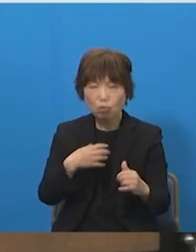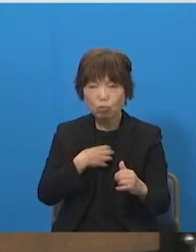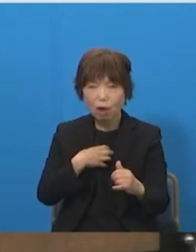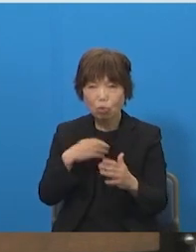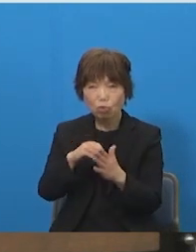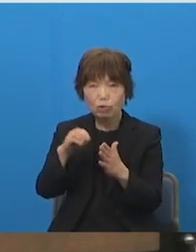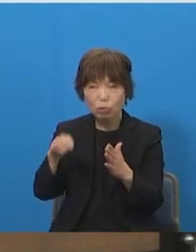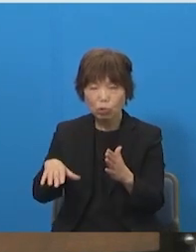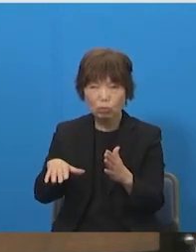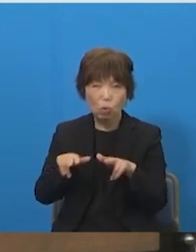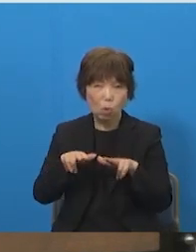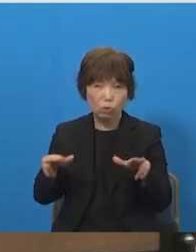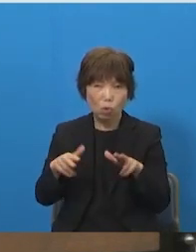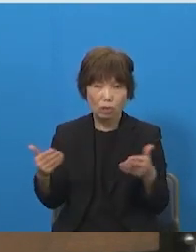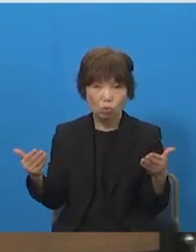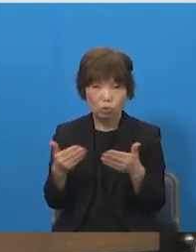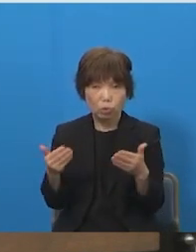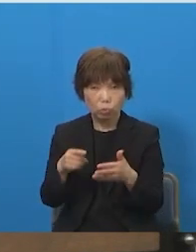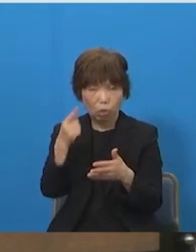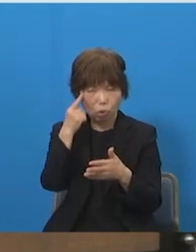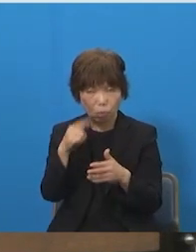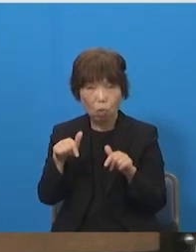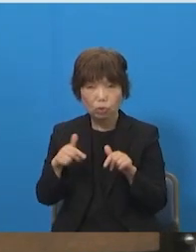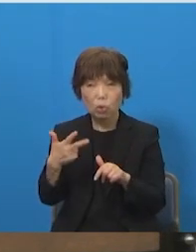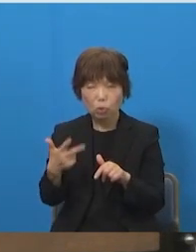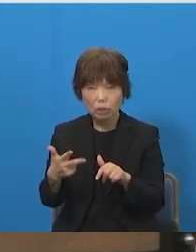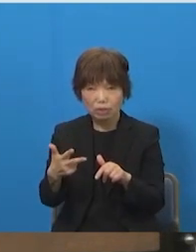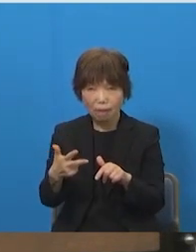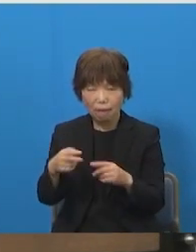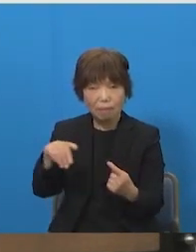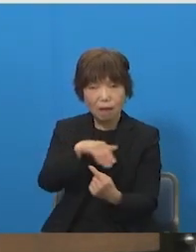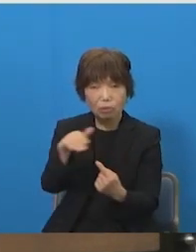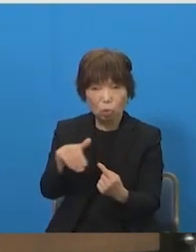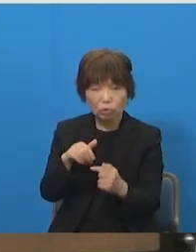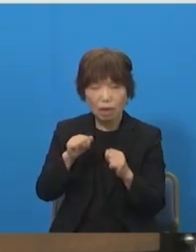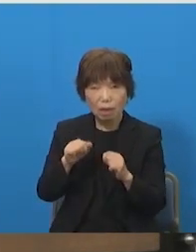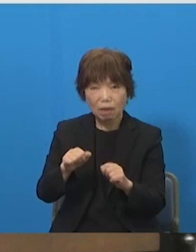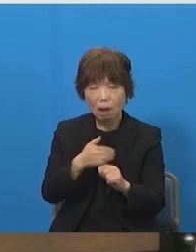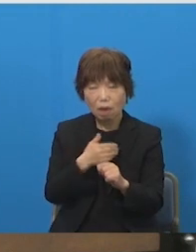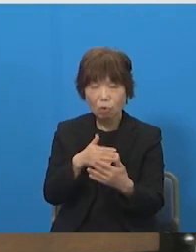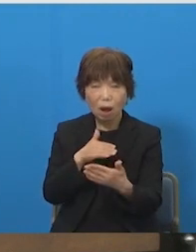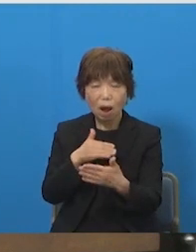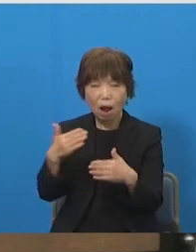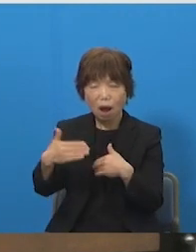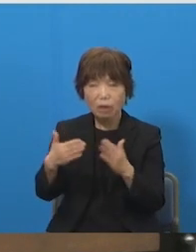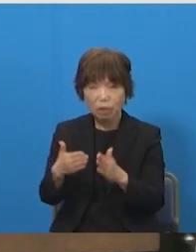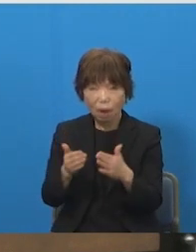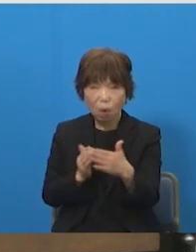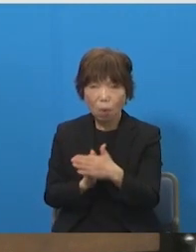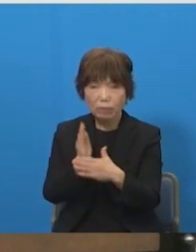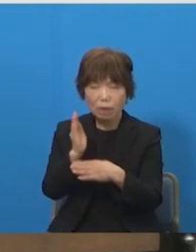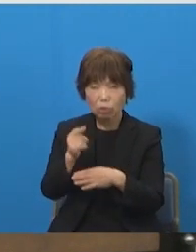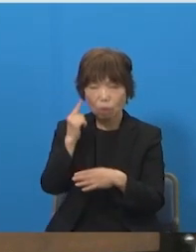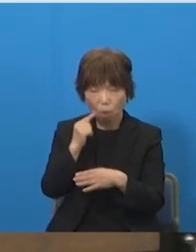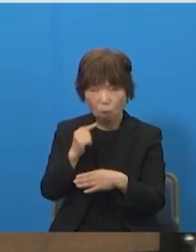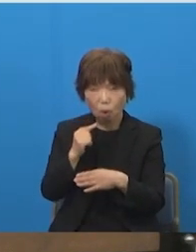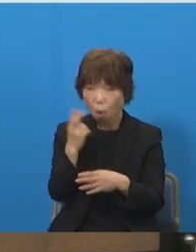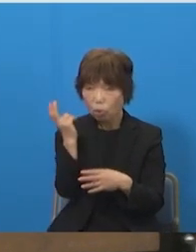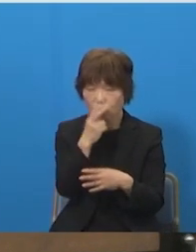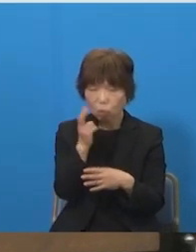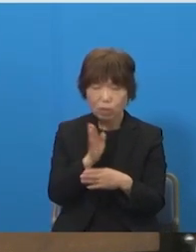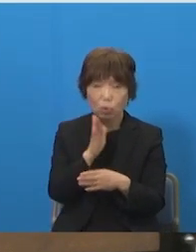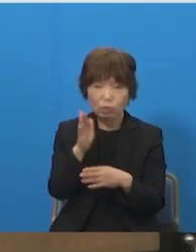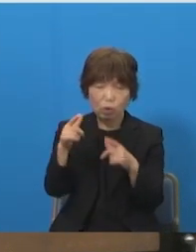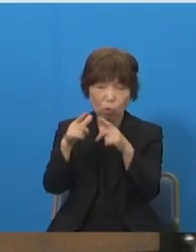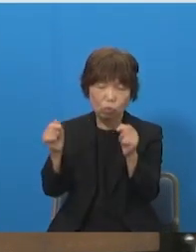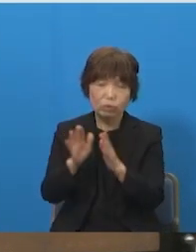か。もちろん、京都市単独でできる範囲は超えていると思いますので、市長の方からも国に対して調査の依頼をお